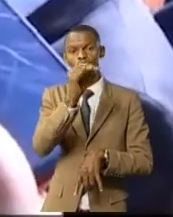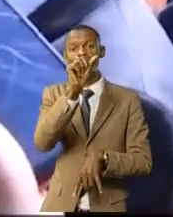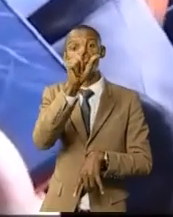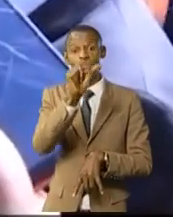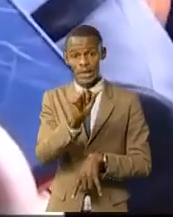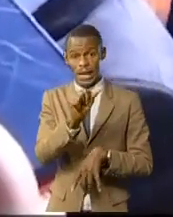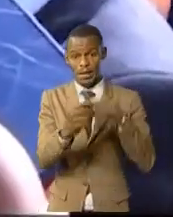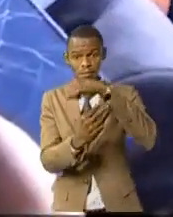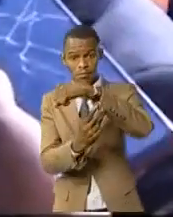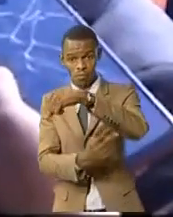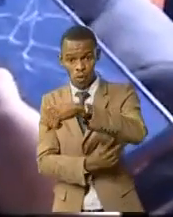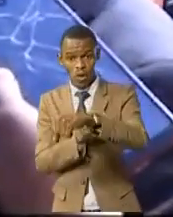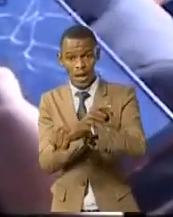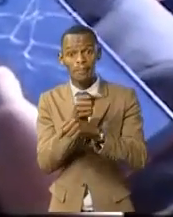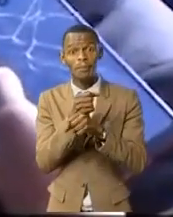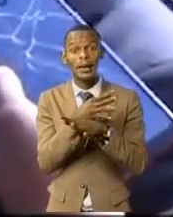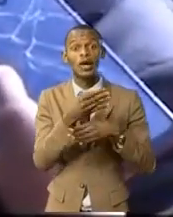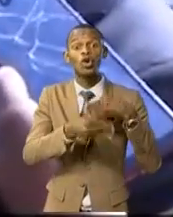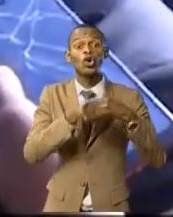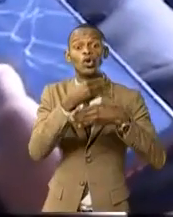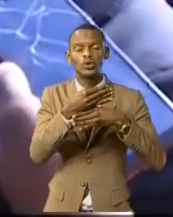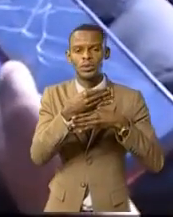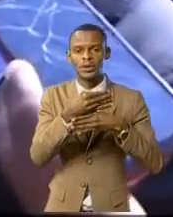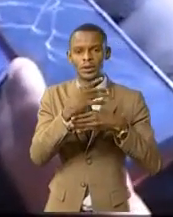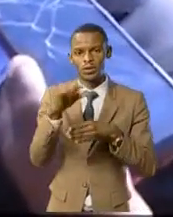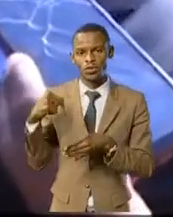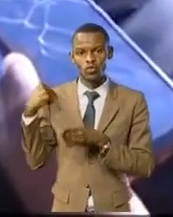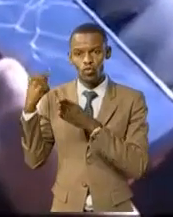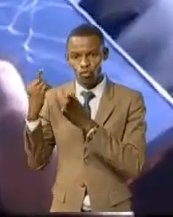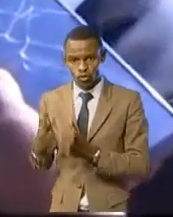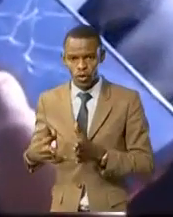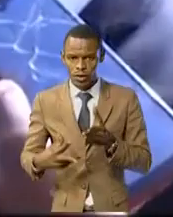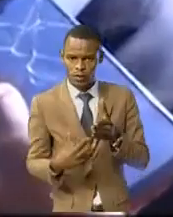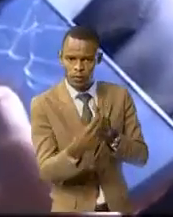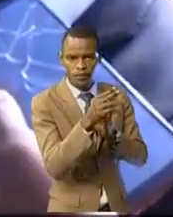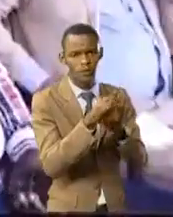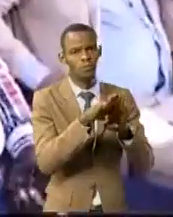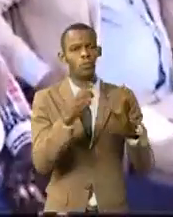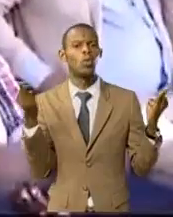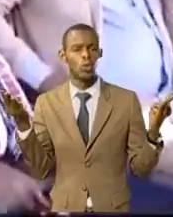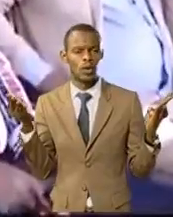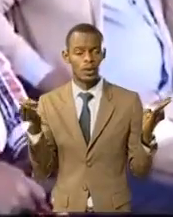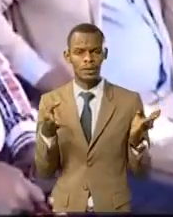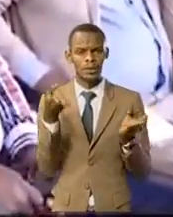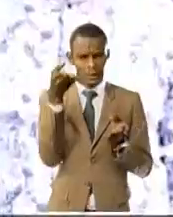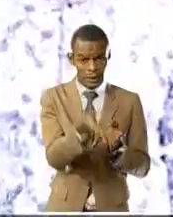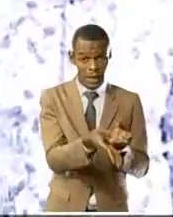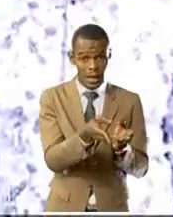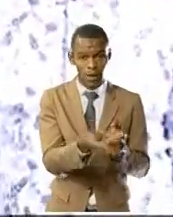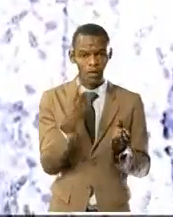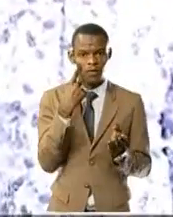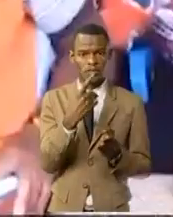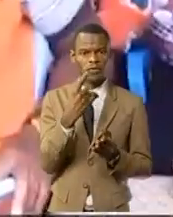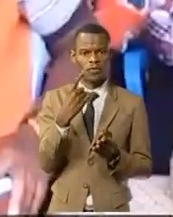par le gouverneur de la province de Chibangui, Jean-Claude Mabézek-Baybens, au cours d'une grande cérémonie où l'on notait la présence de quelques députés et ministres